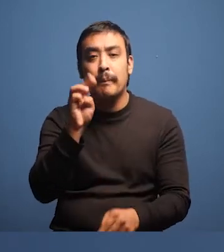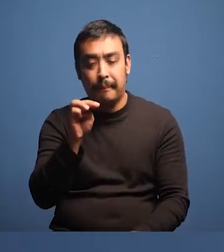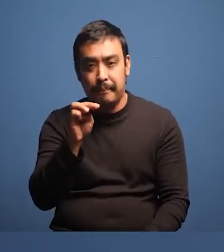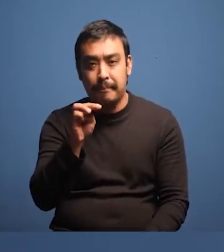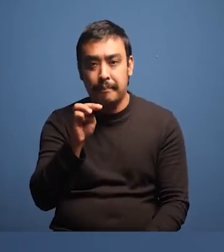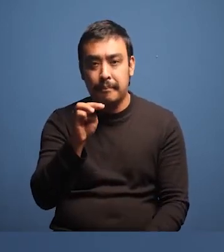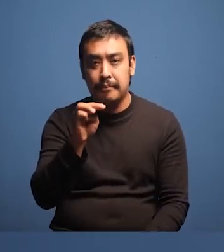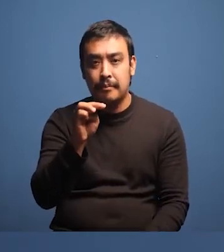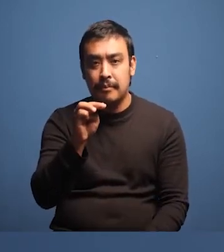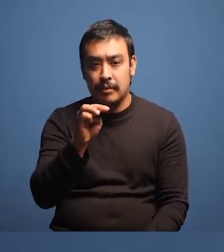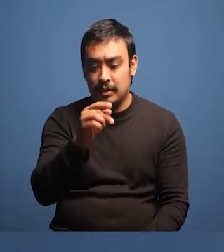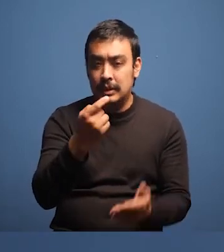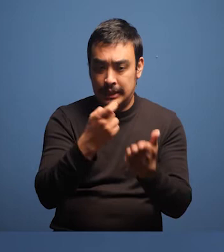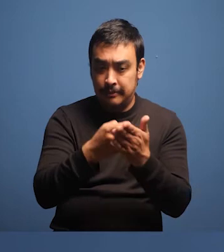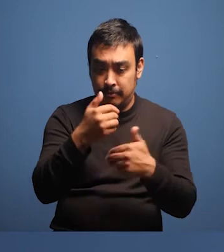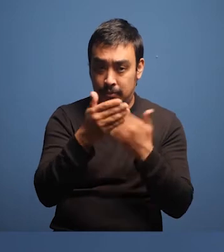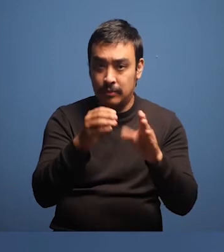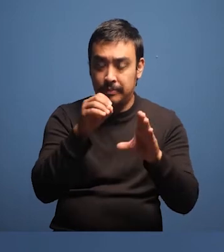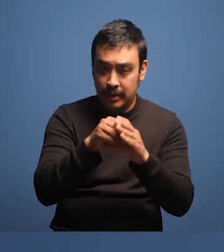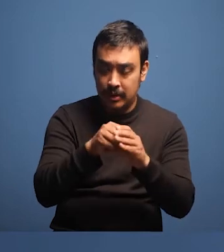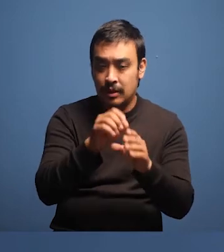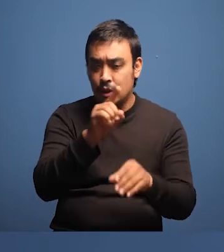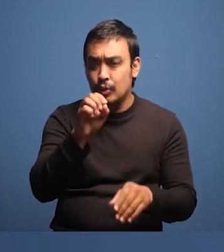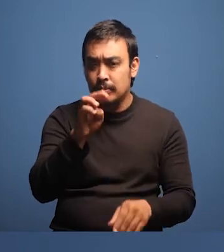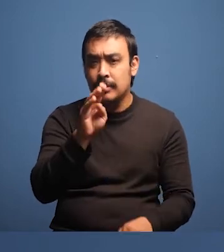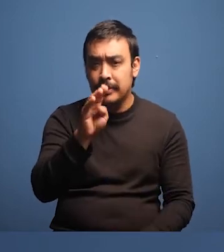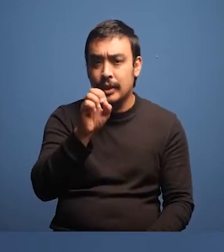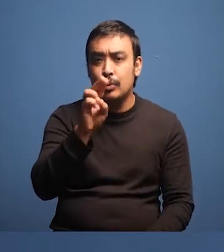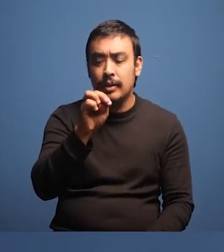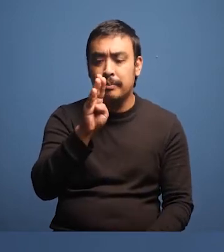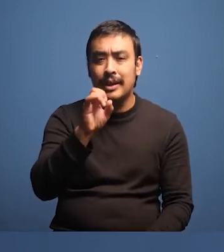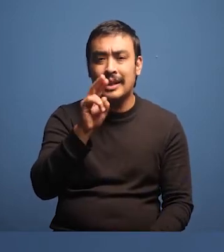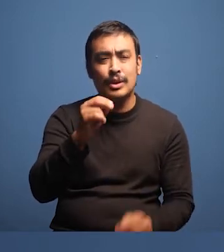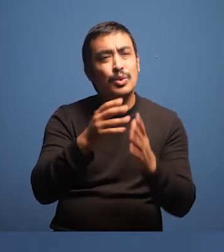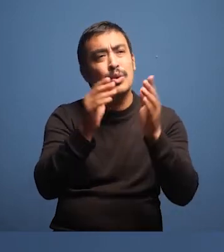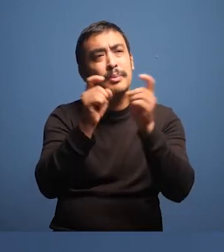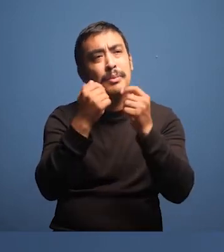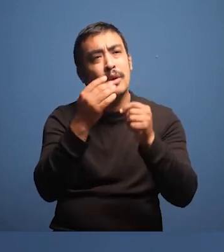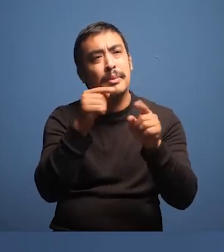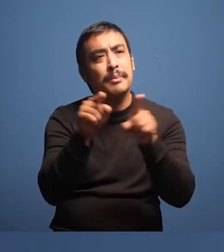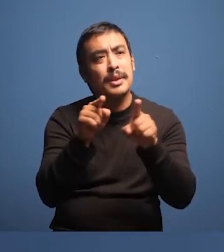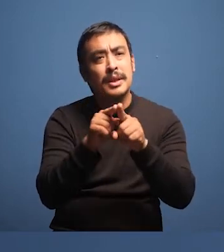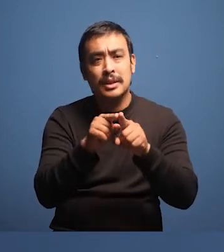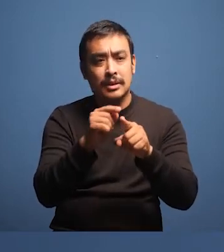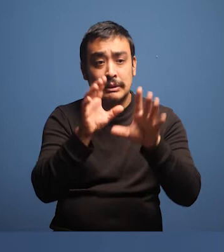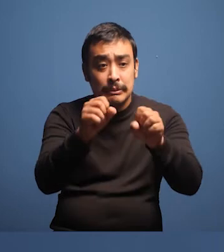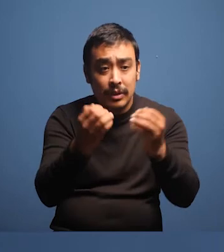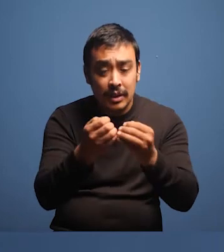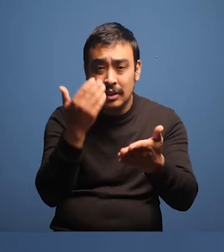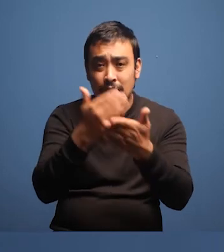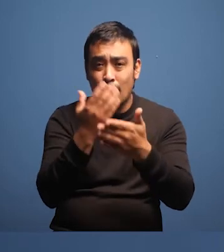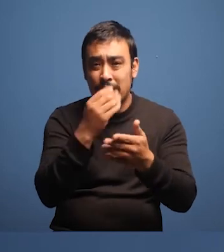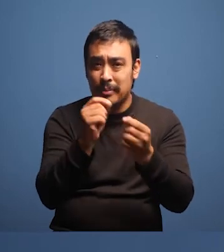जुम बम्बिङ भनेर भन्छौँ होइन जुम बम्बिङ भनेर जुन भनेको चाहिँ अहिले चाहिँ ठुल्ठुलो मिटिङहरू भयो भने पनि त्यसमा पनि अब ह्याकर्सहरू गएर डिस्टर्ब गरिदिने होइन